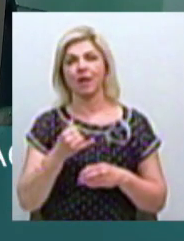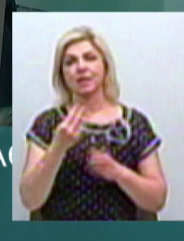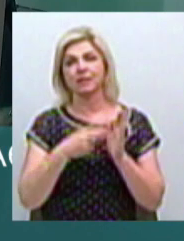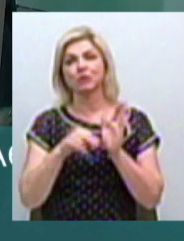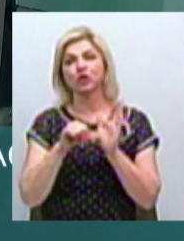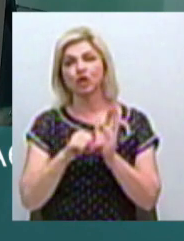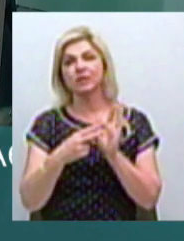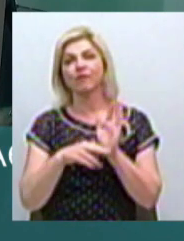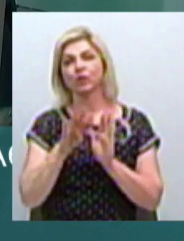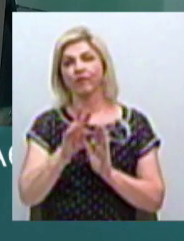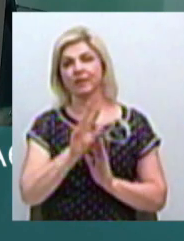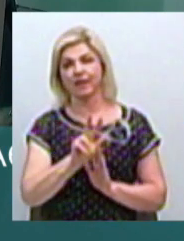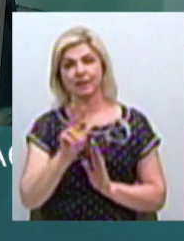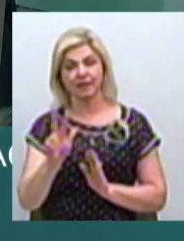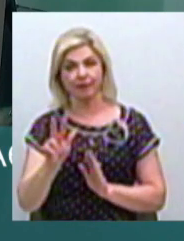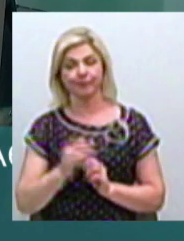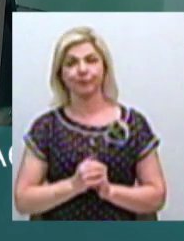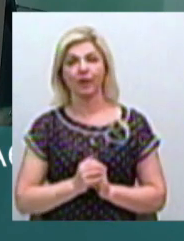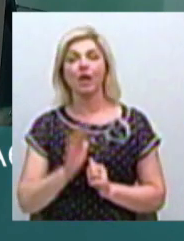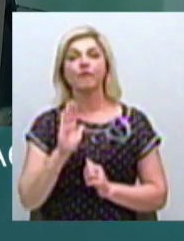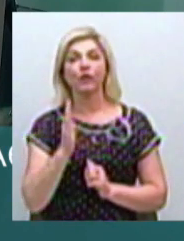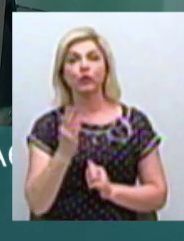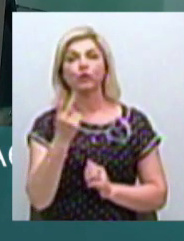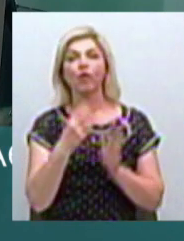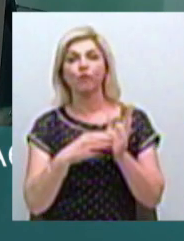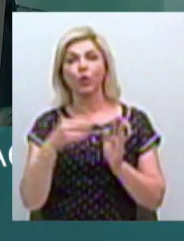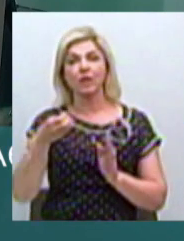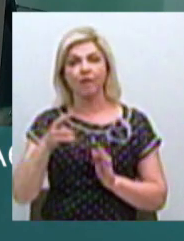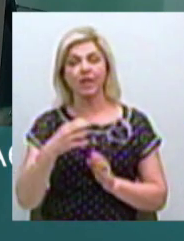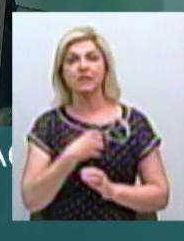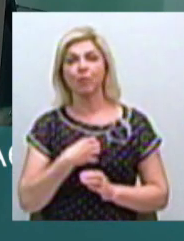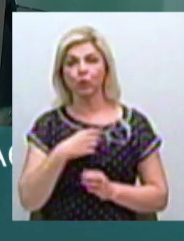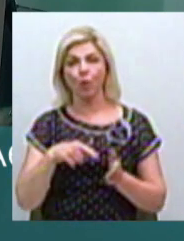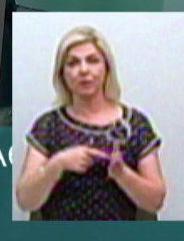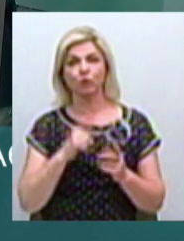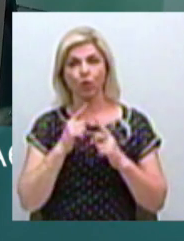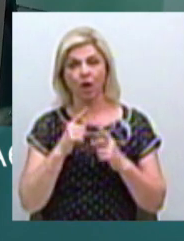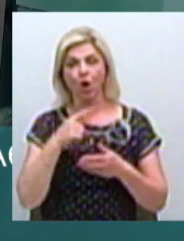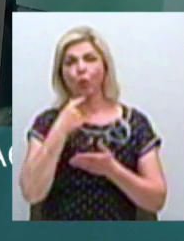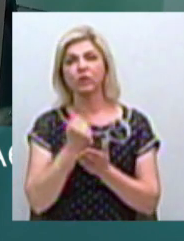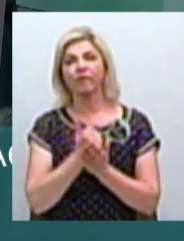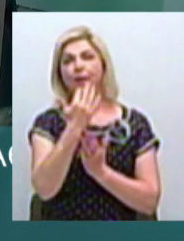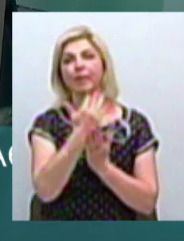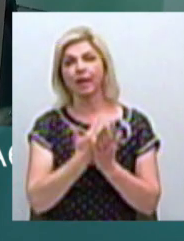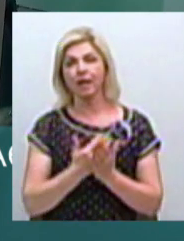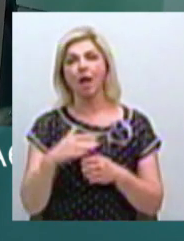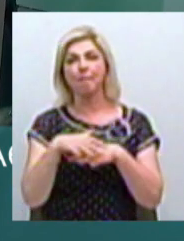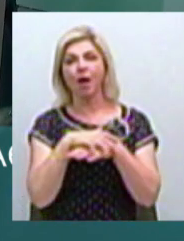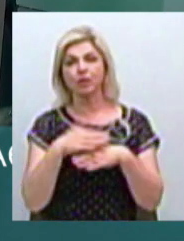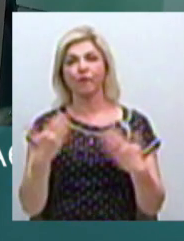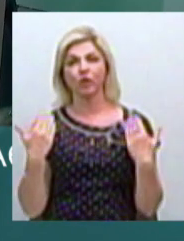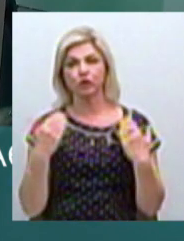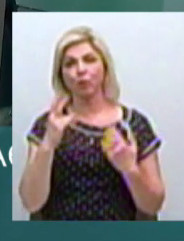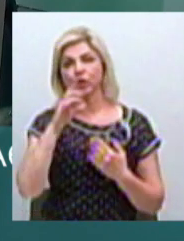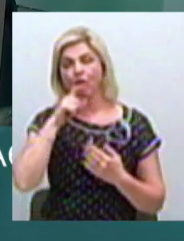76-92-33. У вівторок, 28 травня, виконком міської ради затвердив перелік місць масового відпочинку населення на